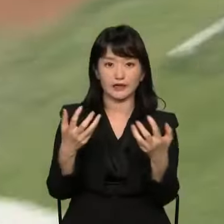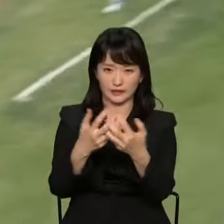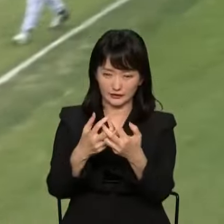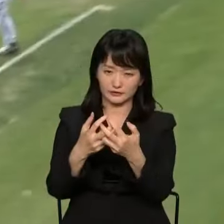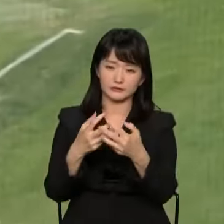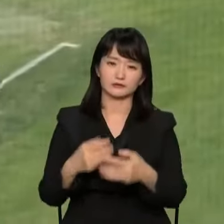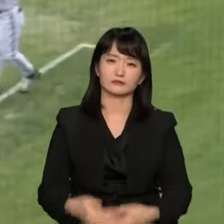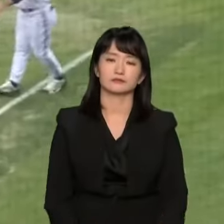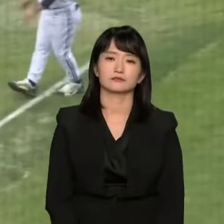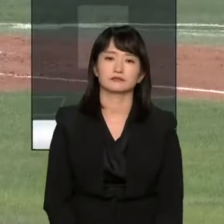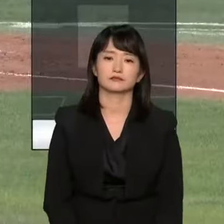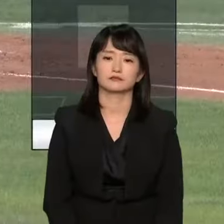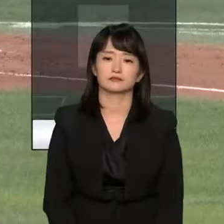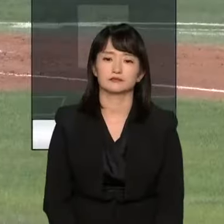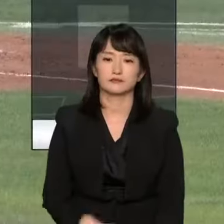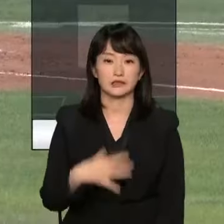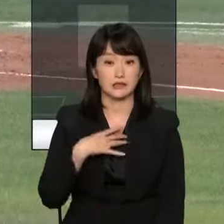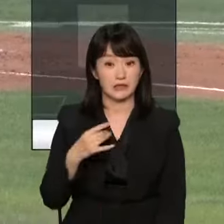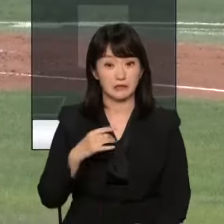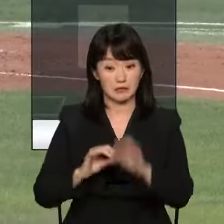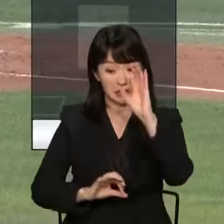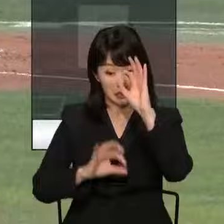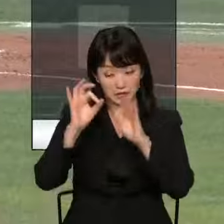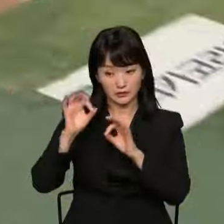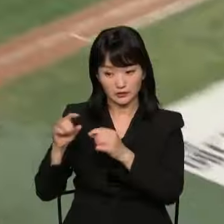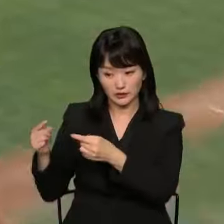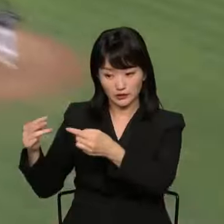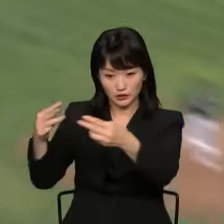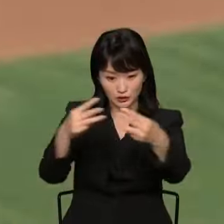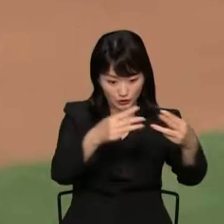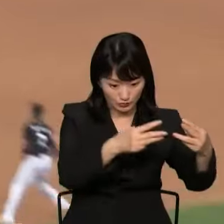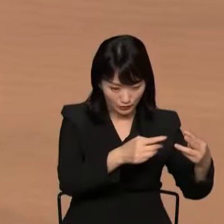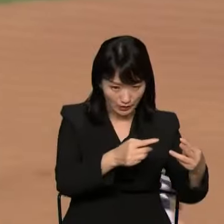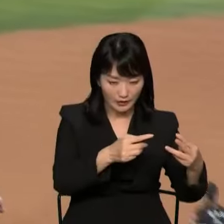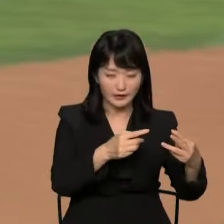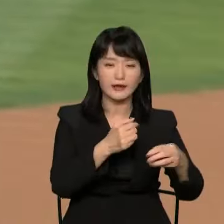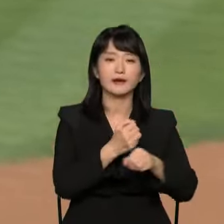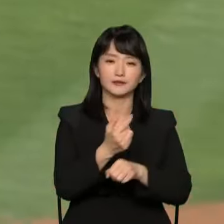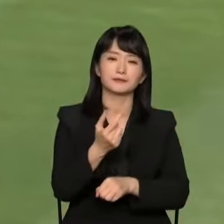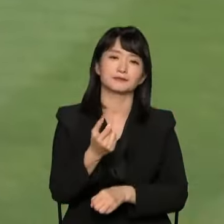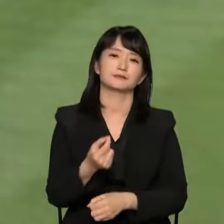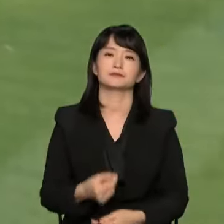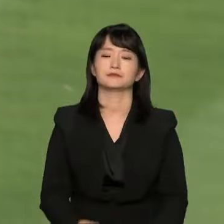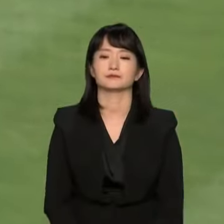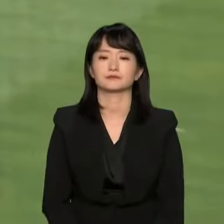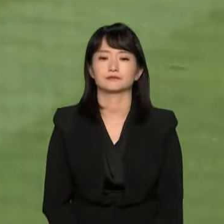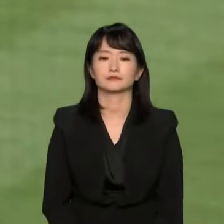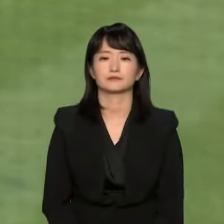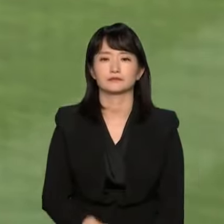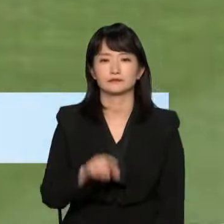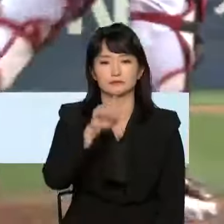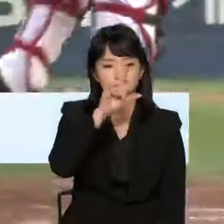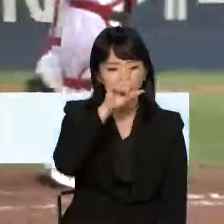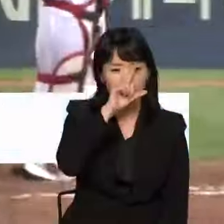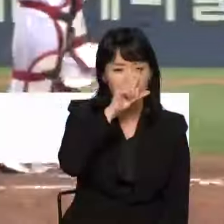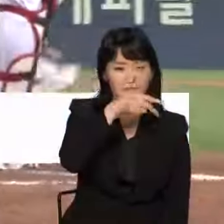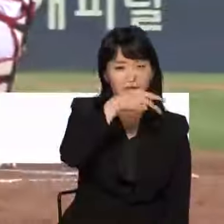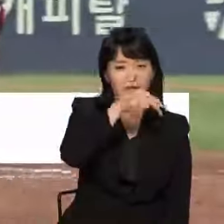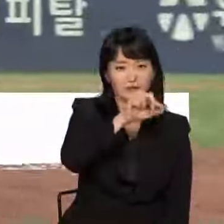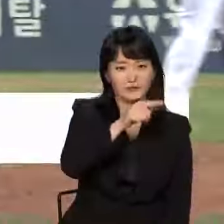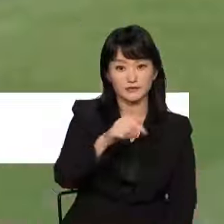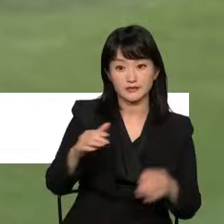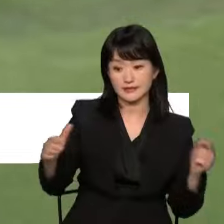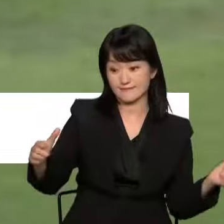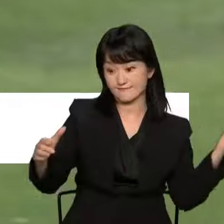걸었습니다. 고의사구로 만루를 만들어 더블 플레이를 노린 겁니다. 이때 LG 신민재는 보란듯이